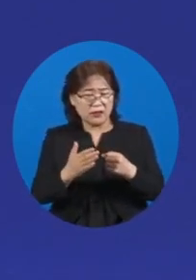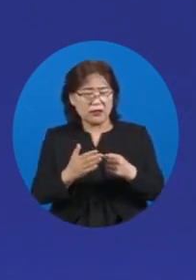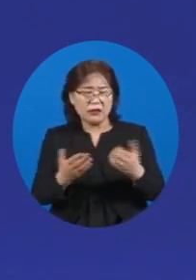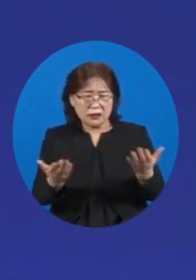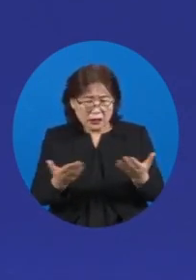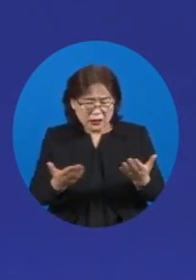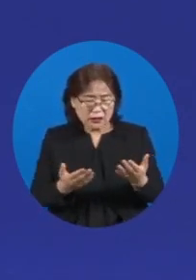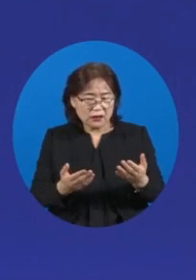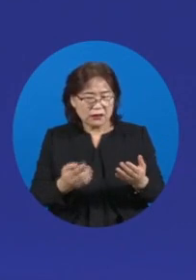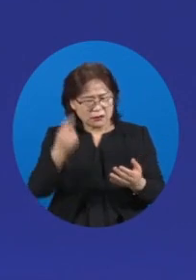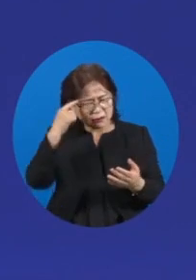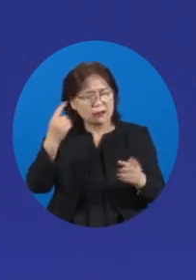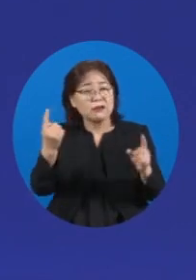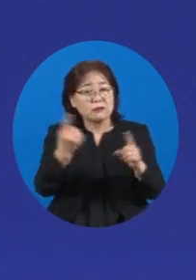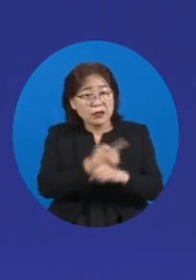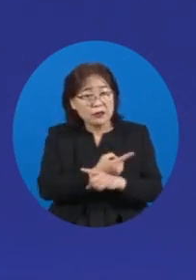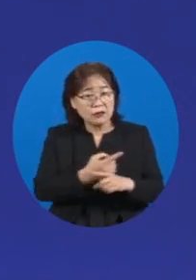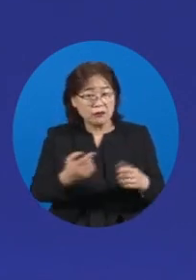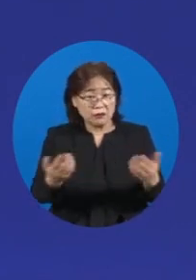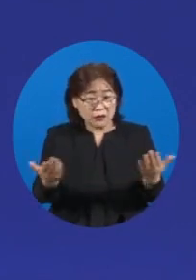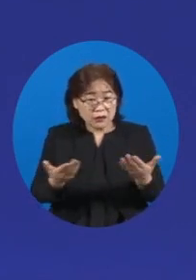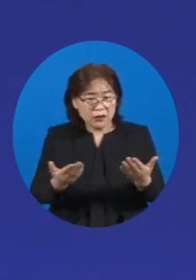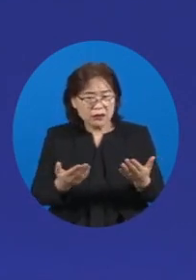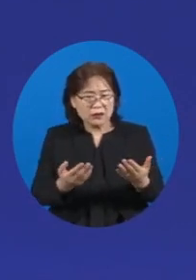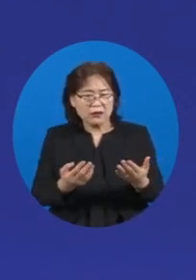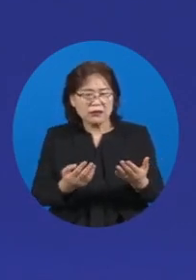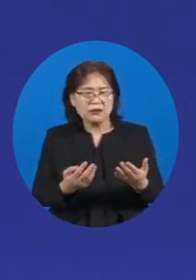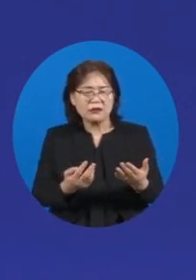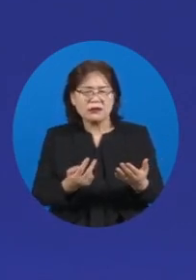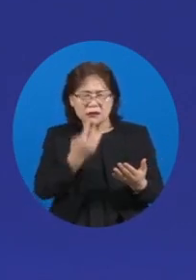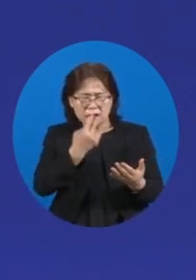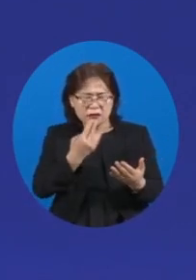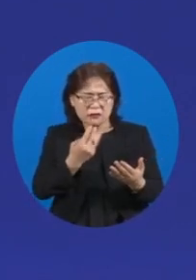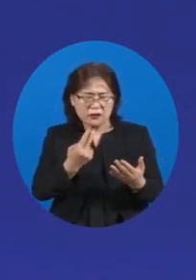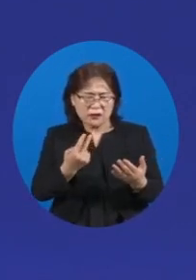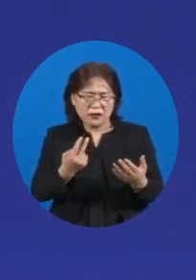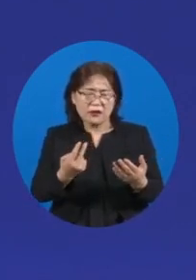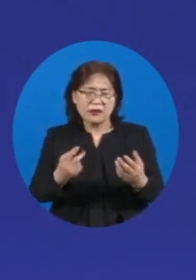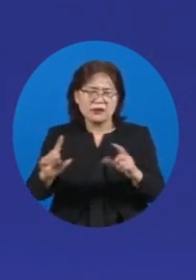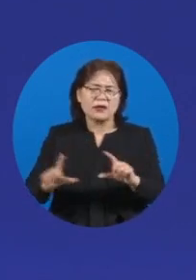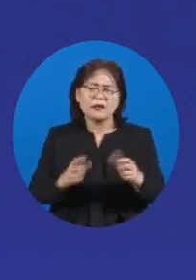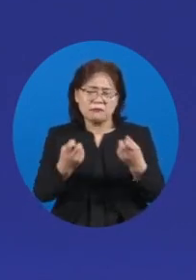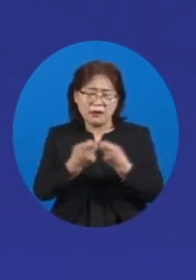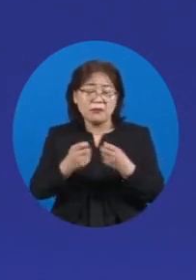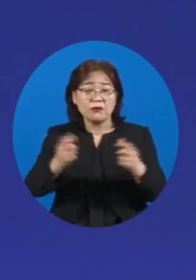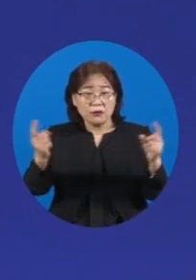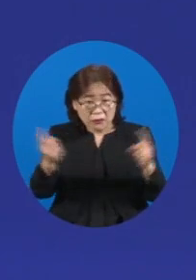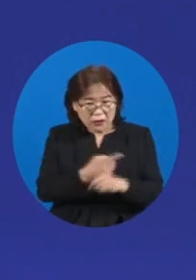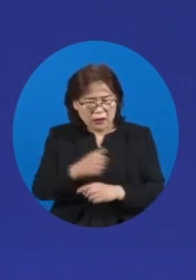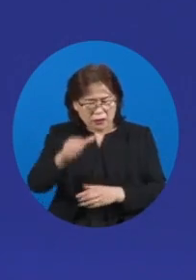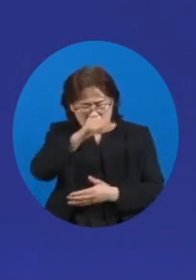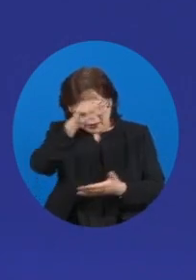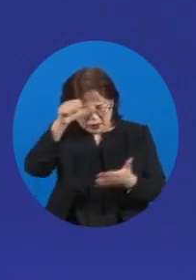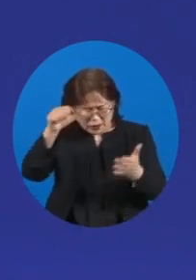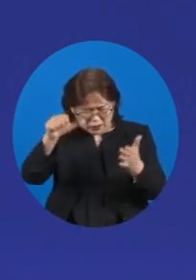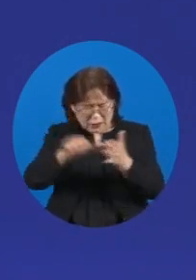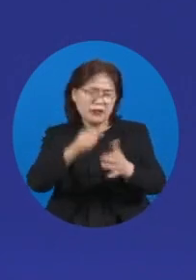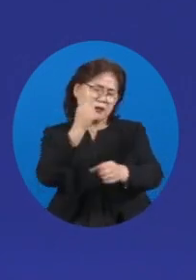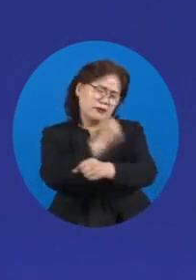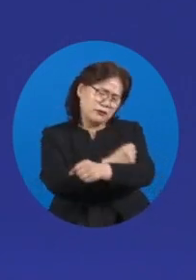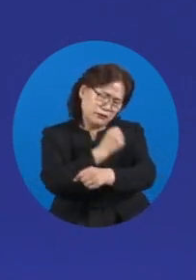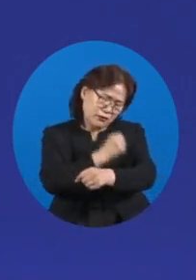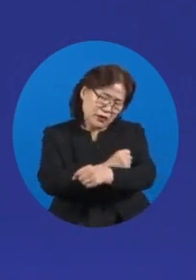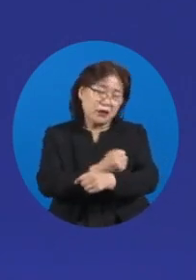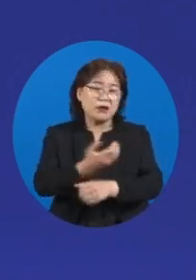거예요 이제는 요 노동이 상존 의 수단으로 바뀌어 버린 거예요 평생의 수고하여 야크 소산을 먹게